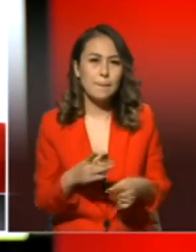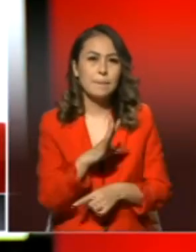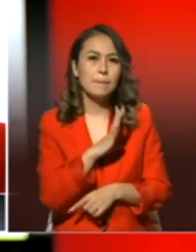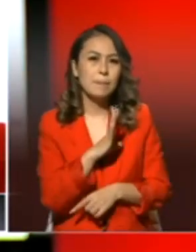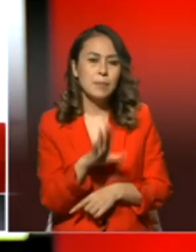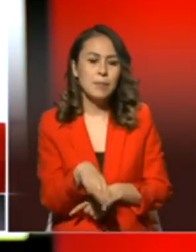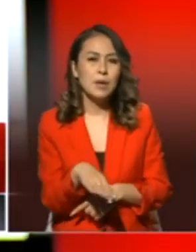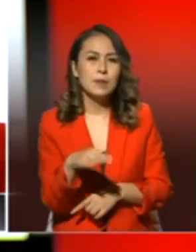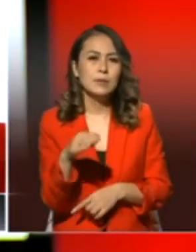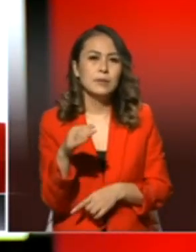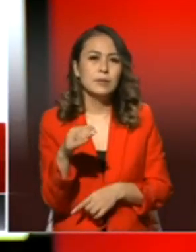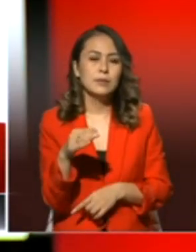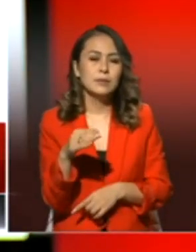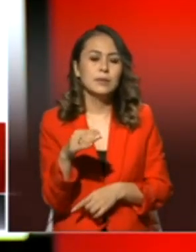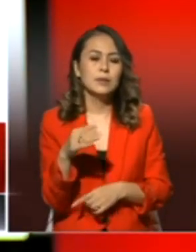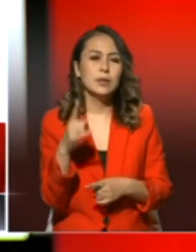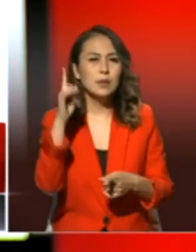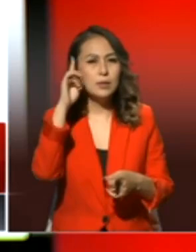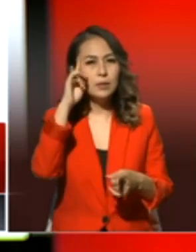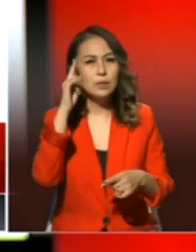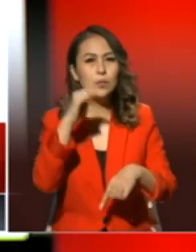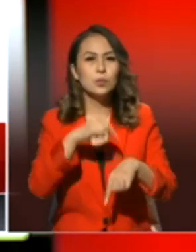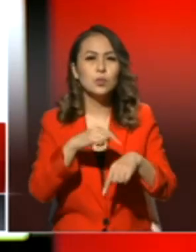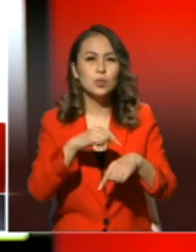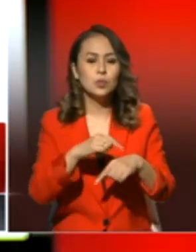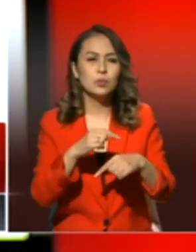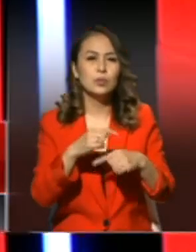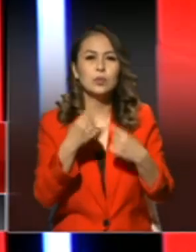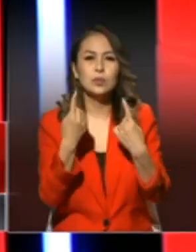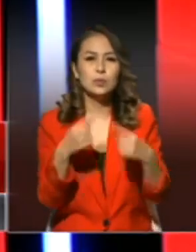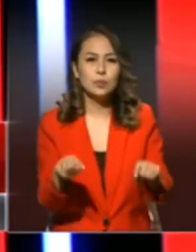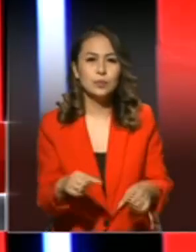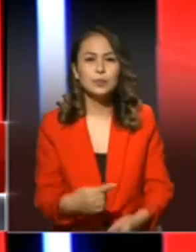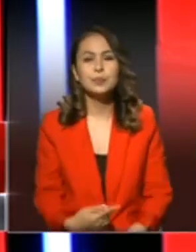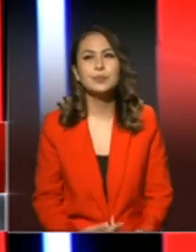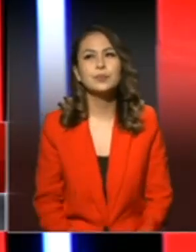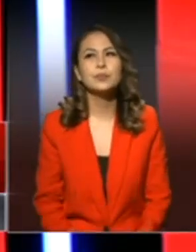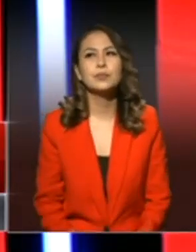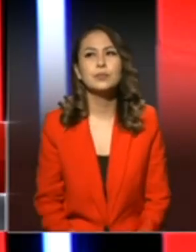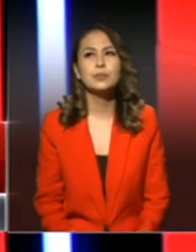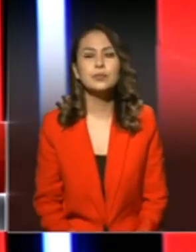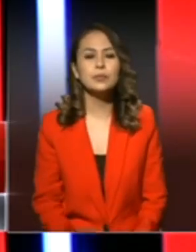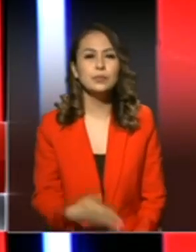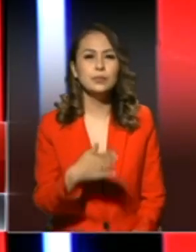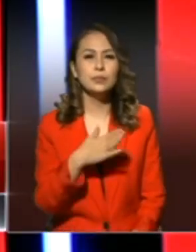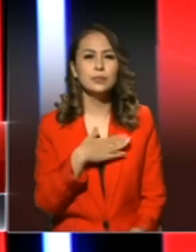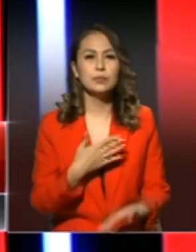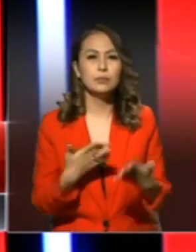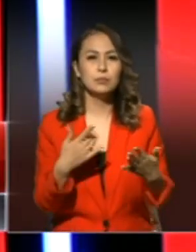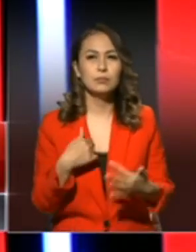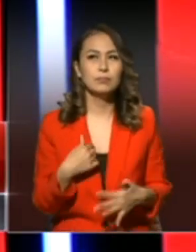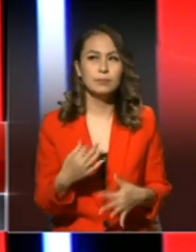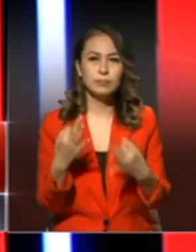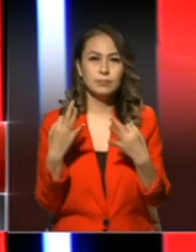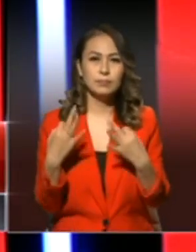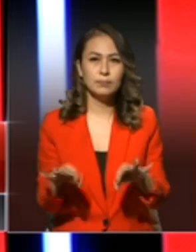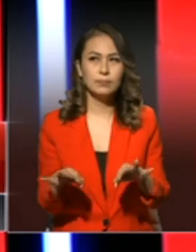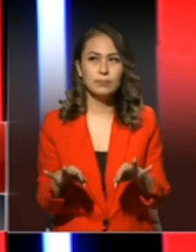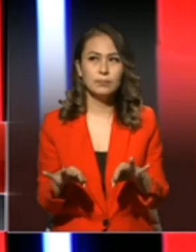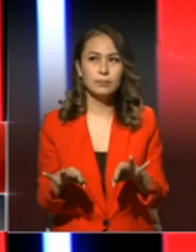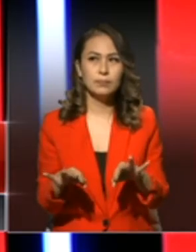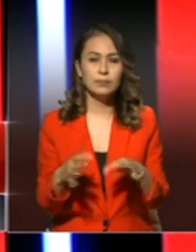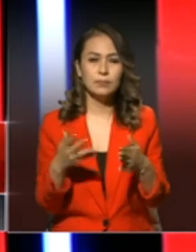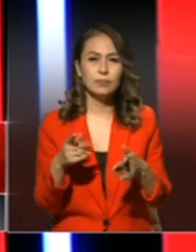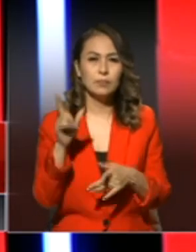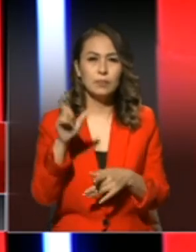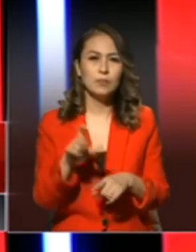сана сезімі басқаша. Медицинаға деген сенімнің төменінен шығар бәлкім. Медицинада, өйткені мысалға қазір мен рұқсат етсем, ал ол миы өліп